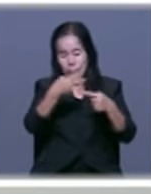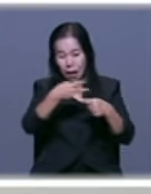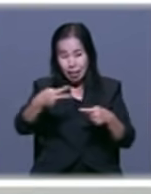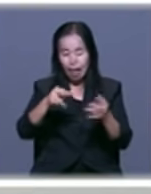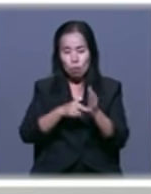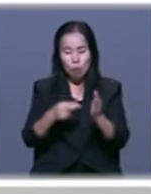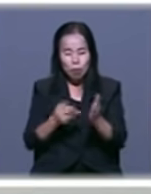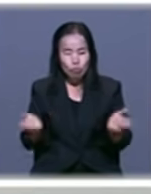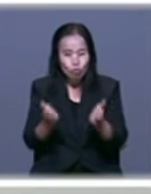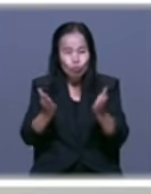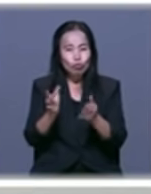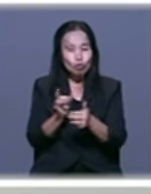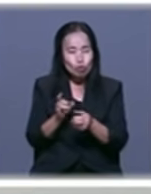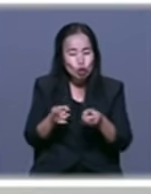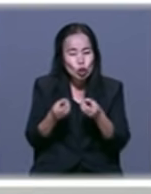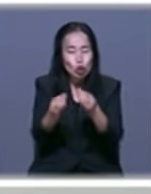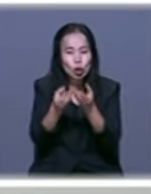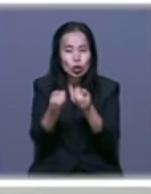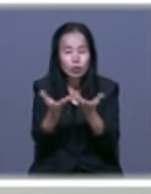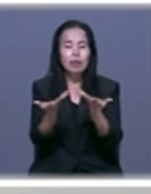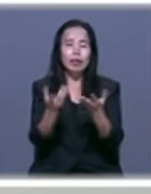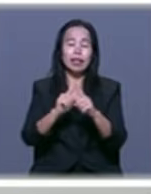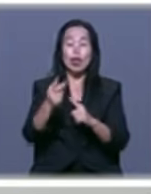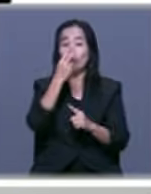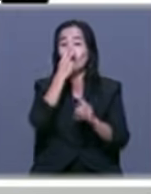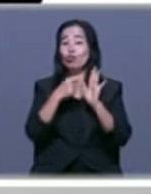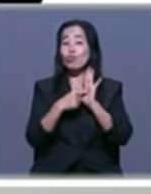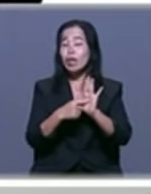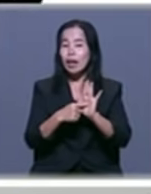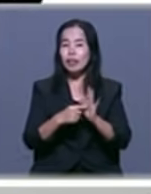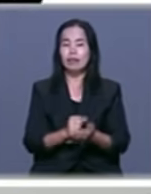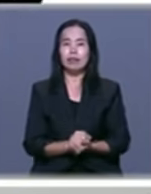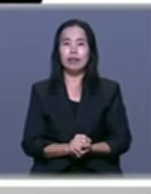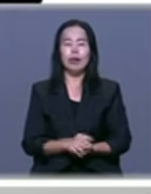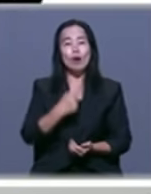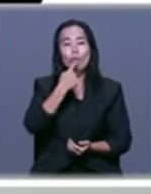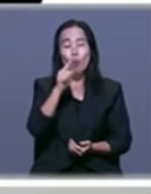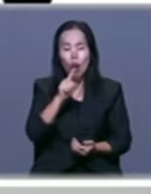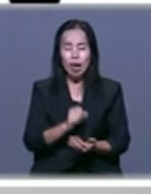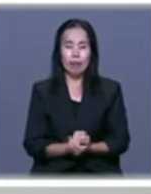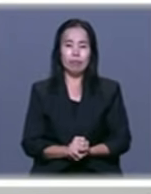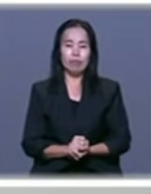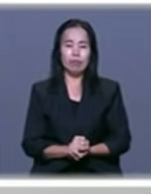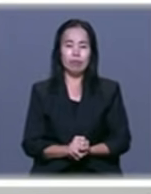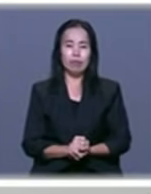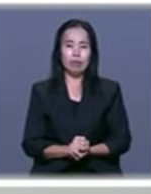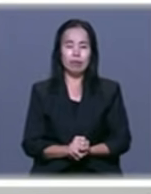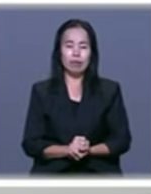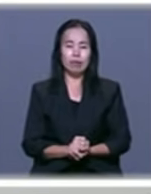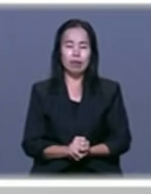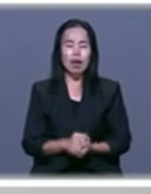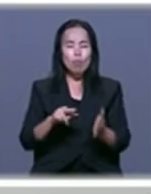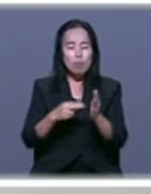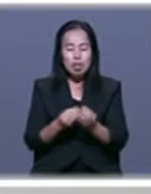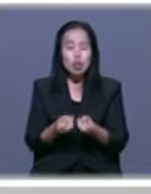มันค่อนข้างกว้างเน ี่ ยทีนี้เราจะให้ดูตัวอย่างนิดหนึ่งว่าเวลาที่เขาอ้างว่าอะไรที่มันผิดไม่ผิดเนี่ยนะฮะยั่วยุสับ